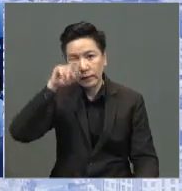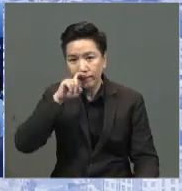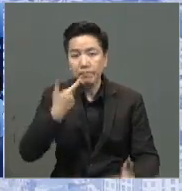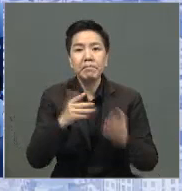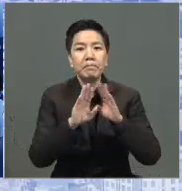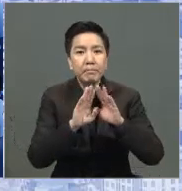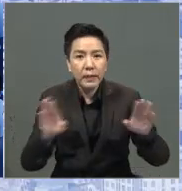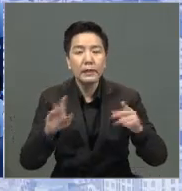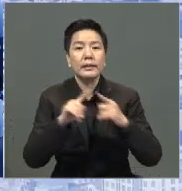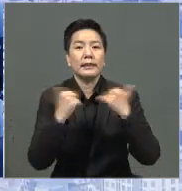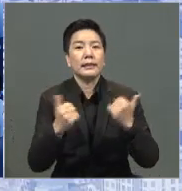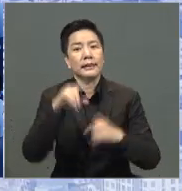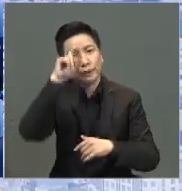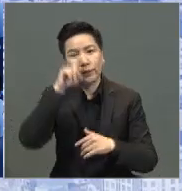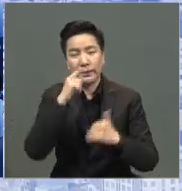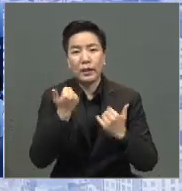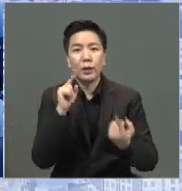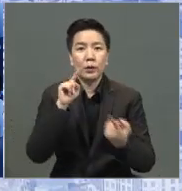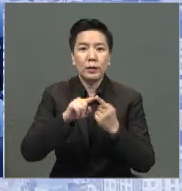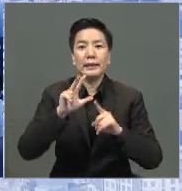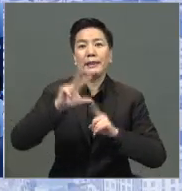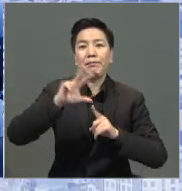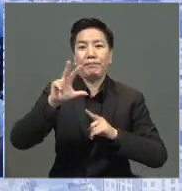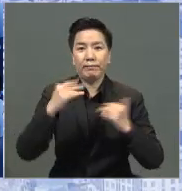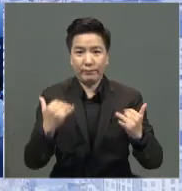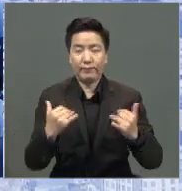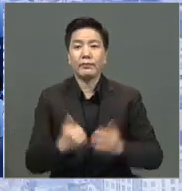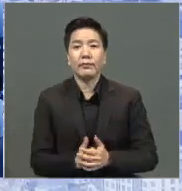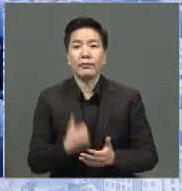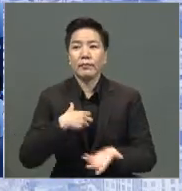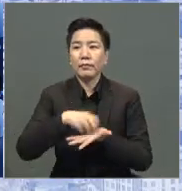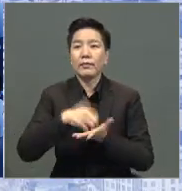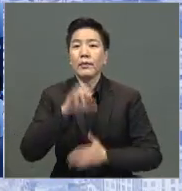อยู่ในรายกิจการกิจกรรมนั้นเพื่อที่จะได้เกิดขึ้นในช่วงของสุดสัปดาห์นี้นะครับในช่วงของVNนี้เราก็จะได้เข้าสู่ระยะที่ 3